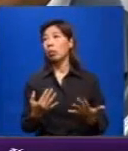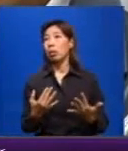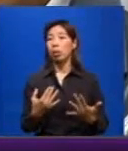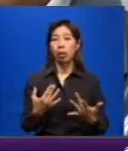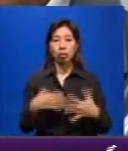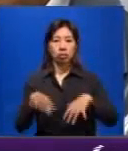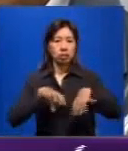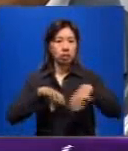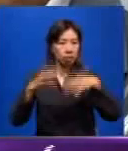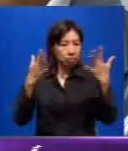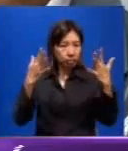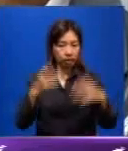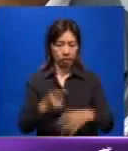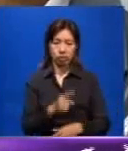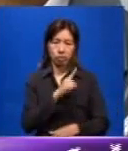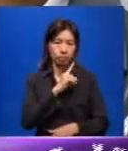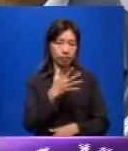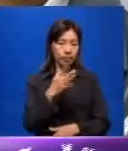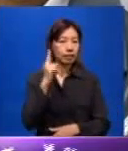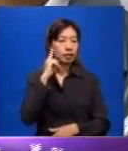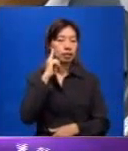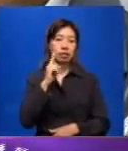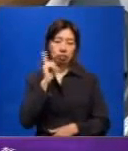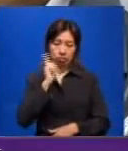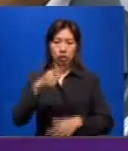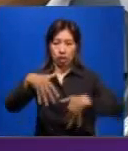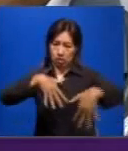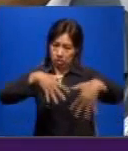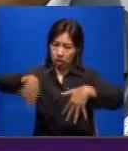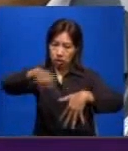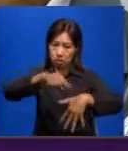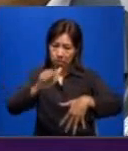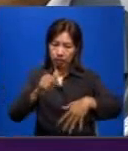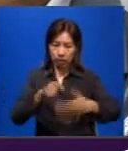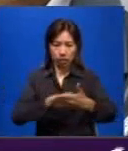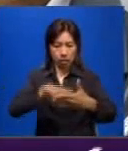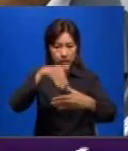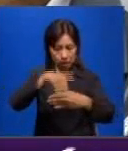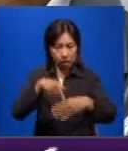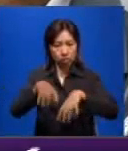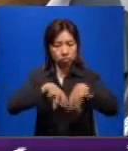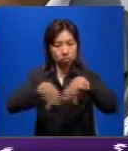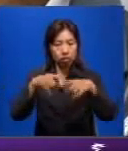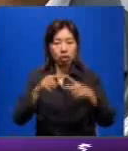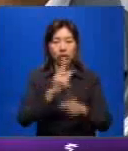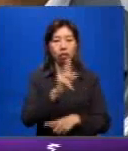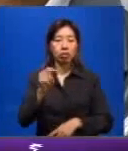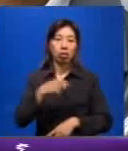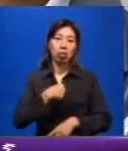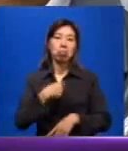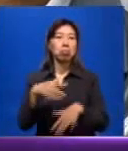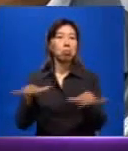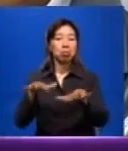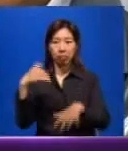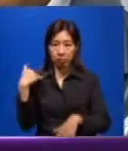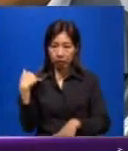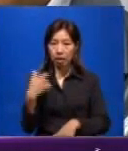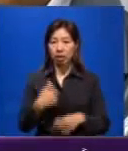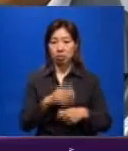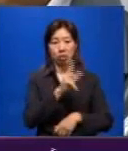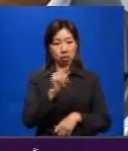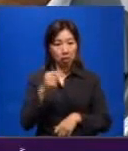นและใช้การฟังเสียงประชาชนด้วยการเลือกตั้งเป็นทางออกของประเทศเลยมิหนำซ้ำกกต.บางคนกลับไปเสนอก